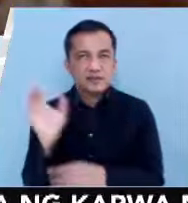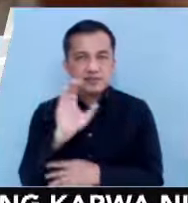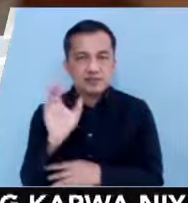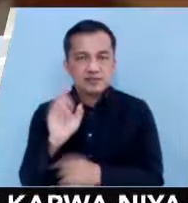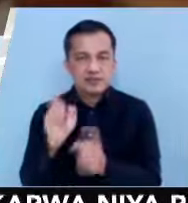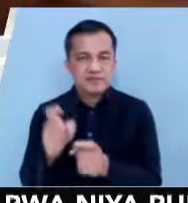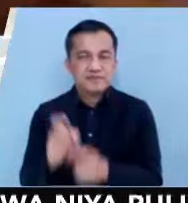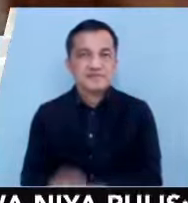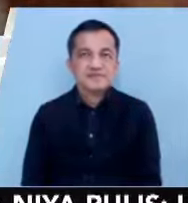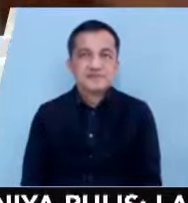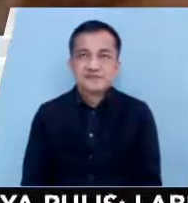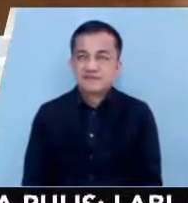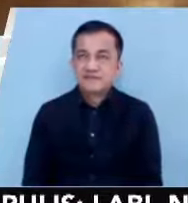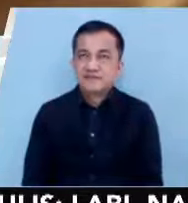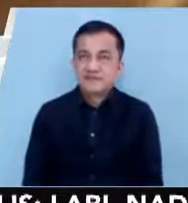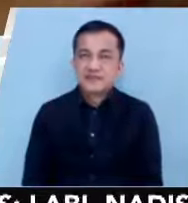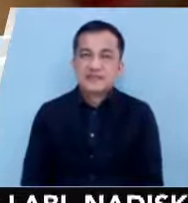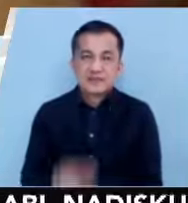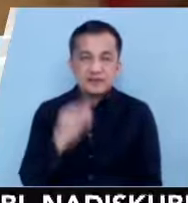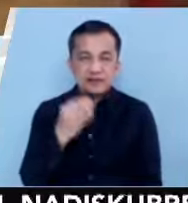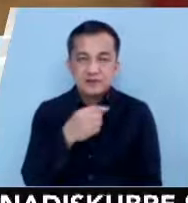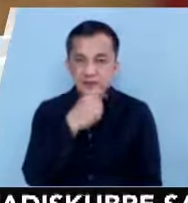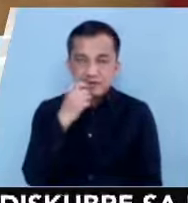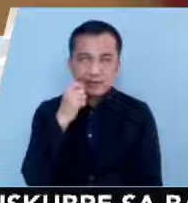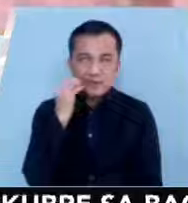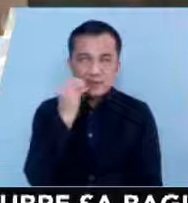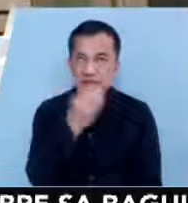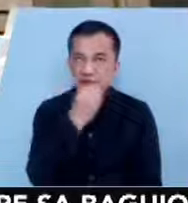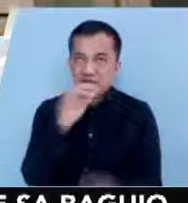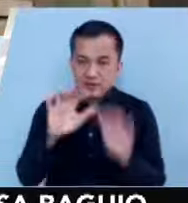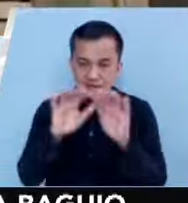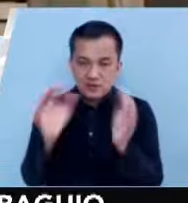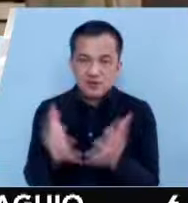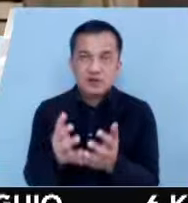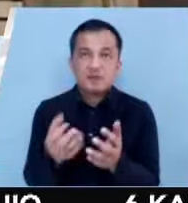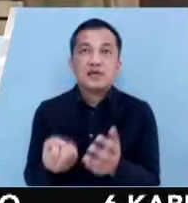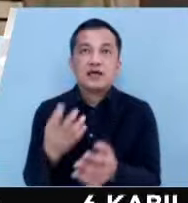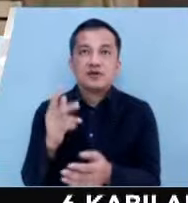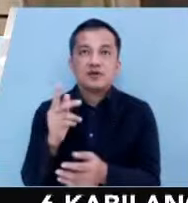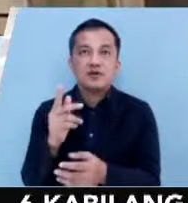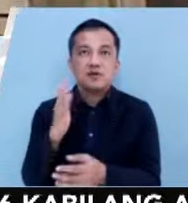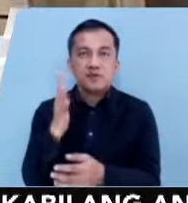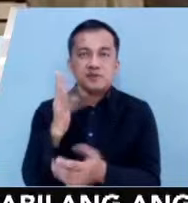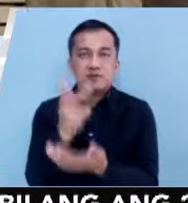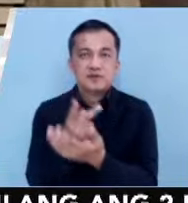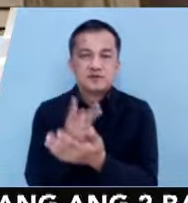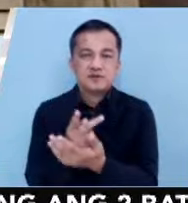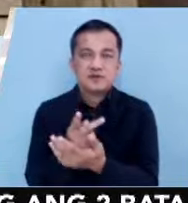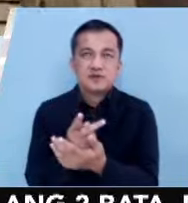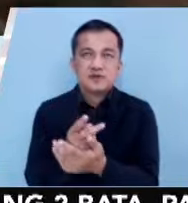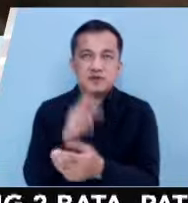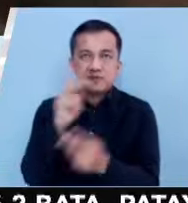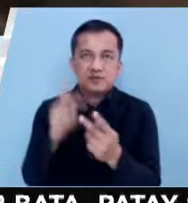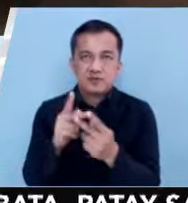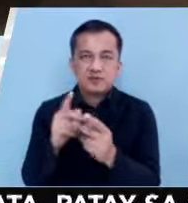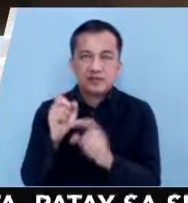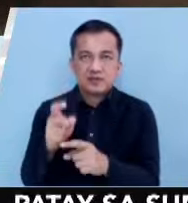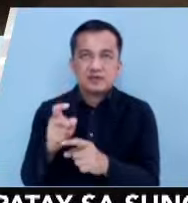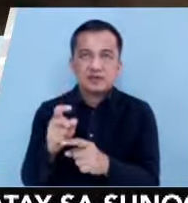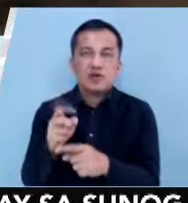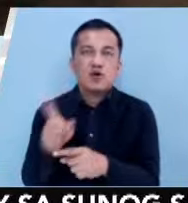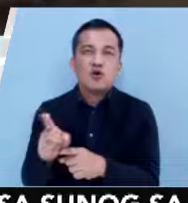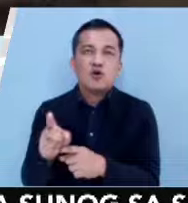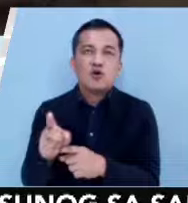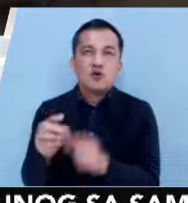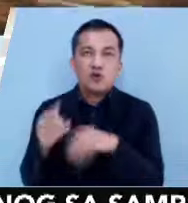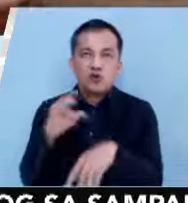Nariyan ang dried flowers in a dome sa halagang 50 pesos lang. Perfect gift din ang mga wooden lampshade na ito sa halagang